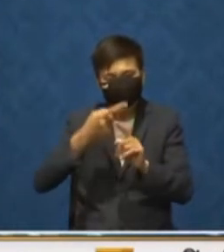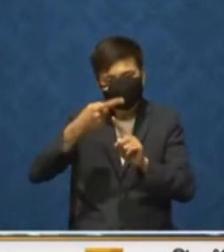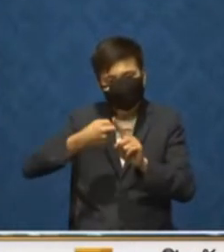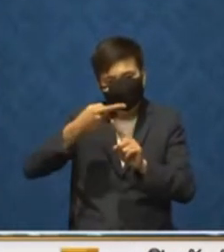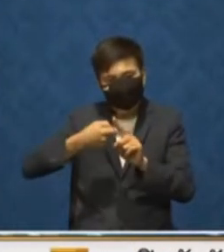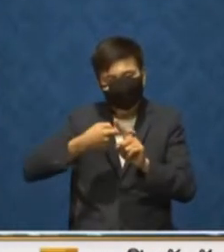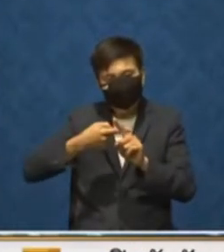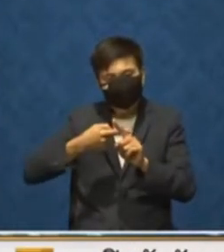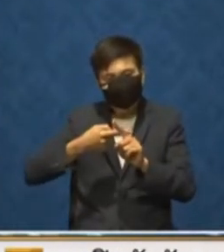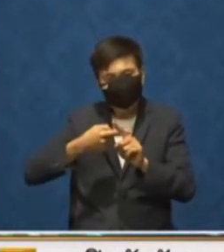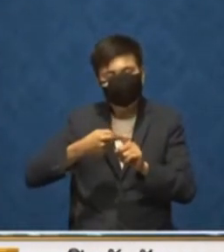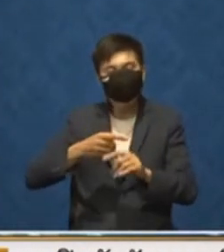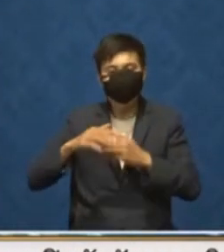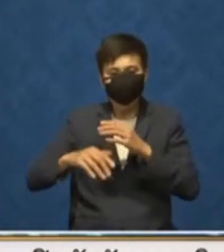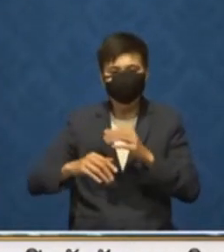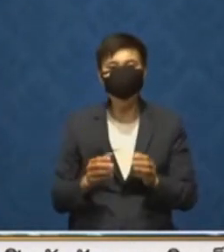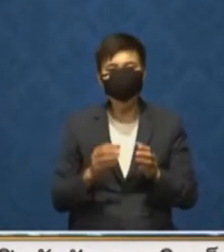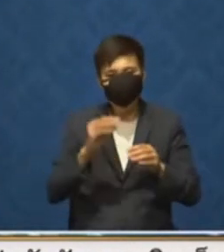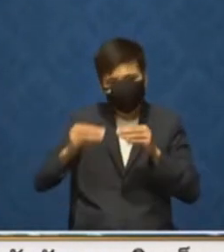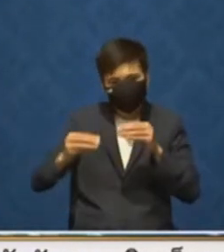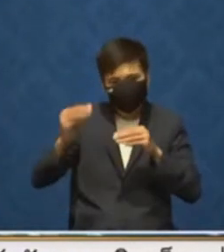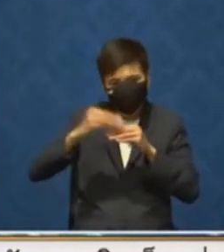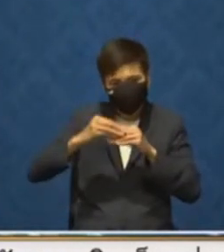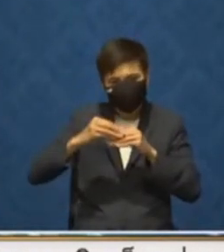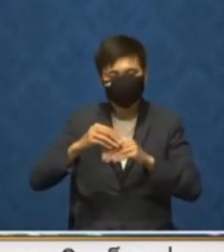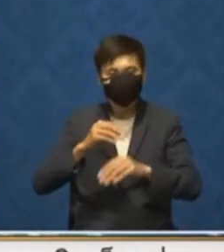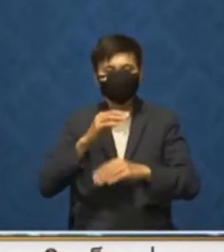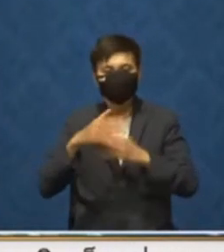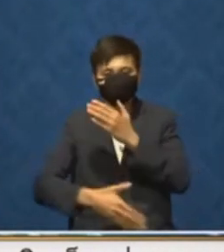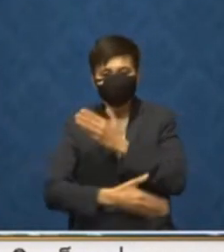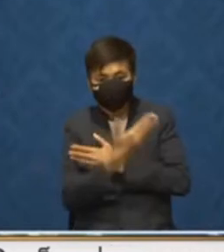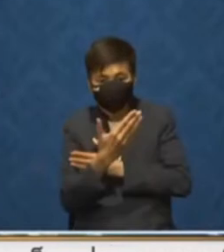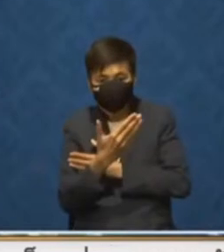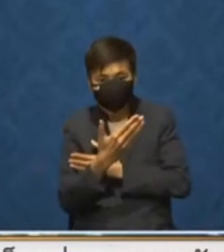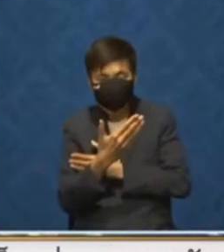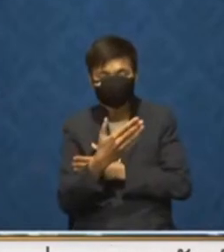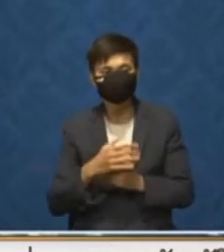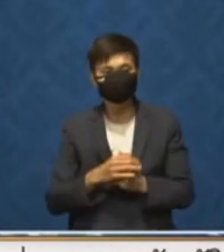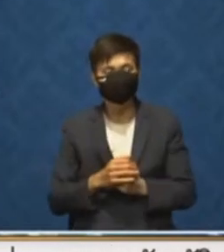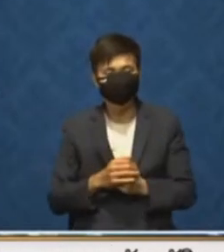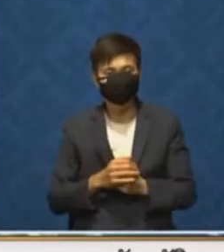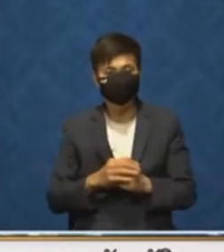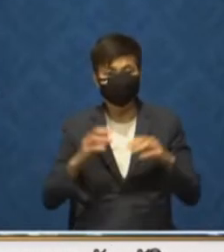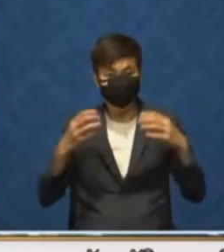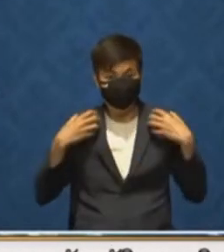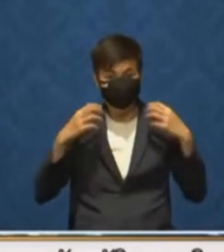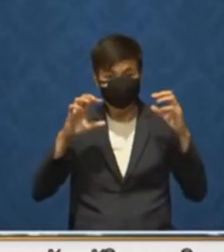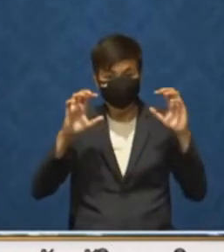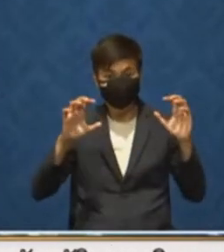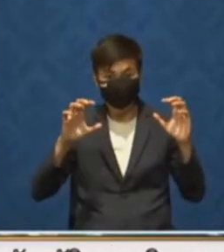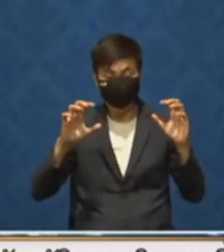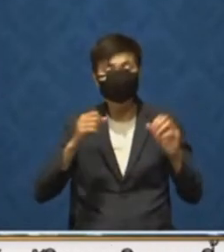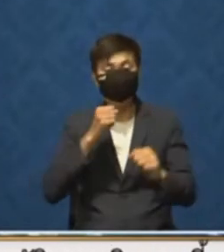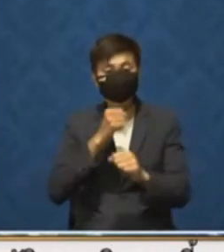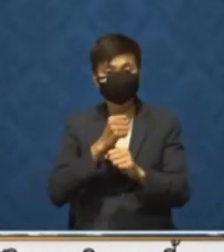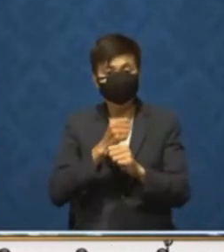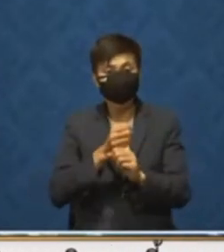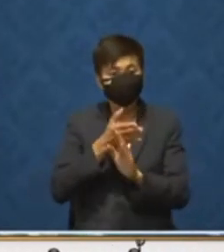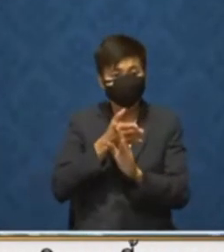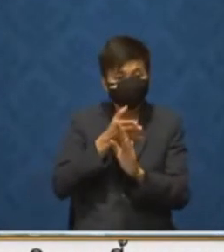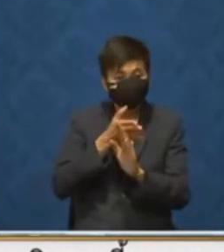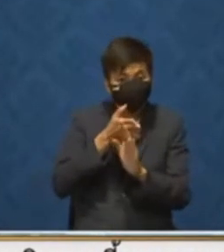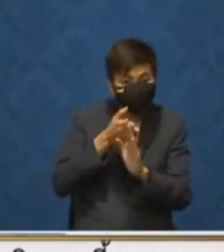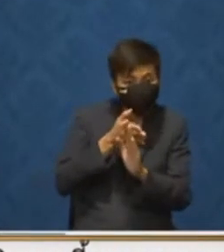ผมก็จะขอถือโอกาสนี้ชี้แจงทำความเข้าใจว่ารัฐบาลนี้ได้ทำไปก่อนหน้านี้แล้วอย่างไร